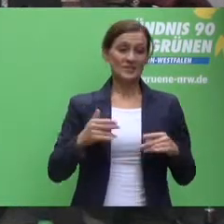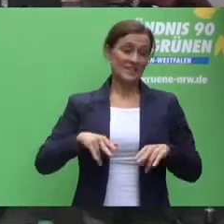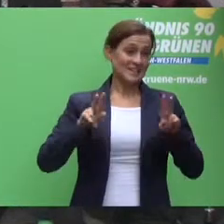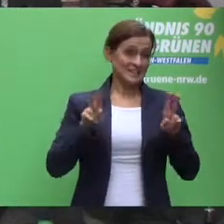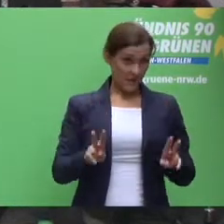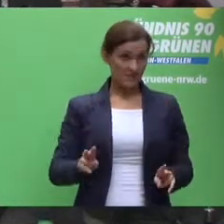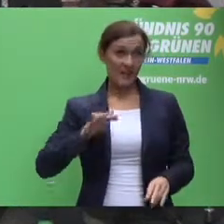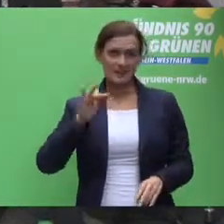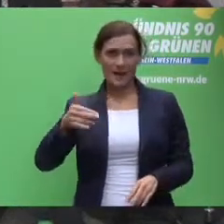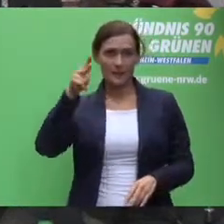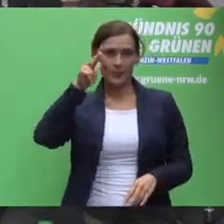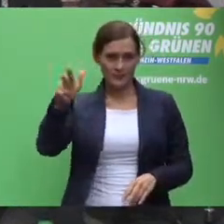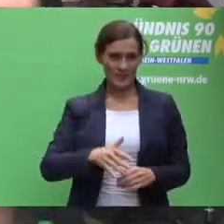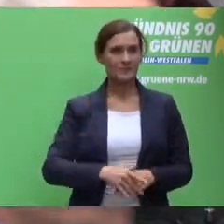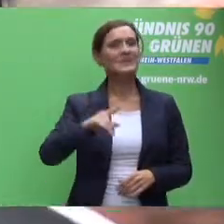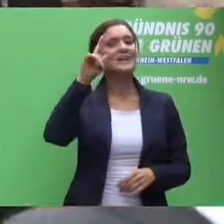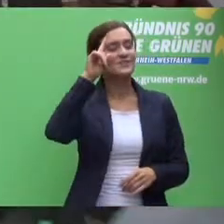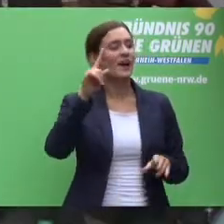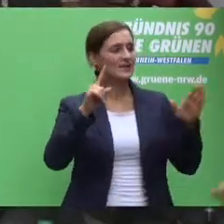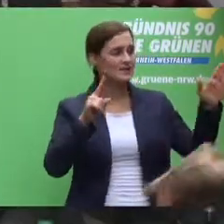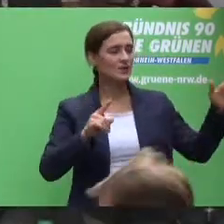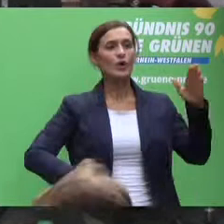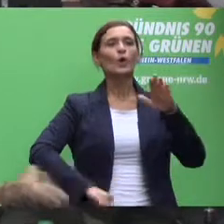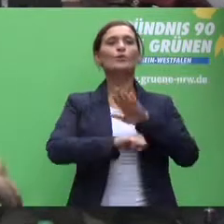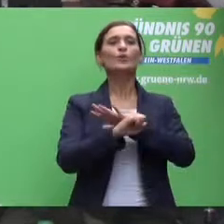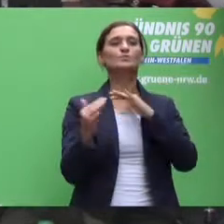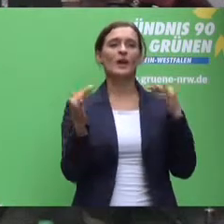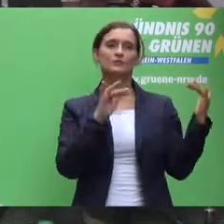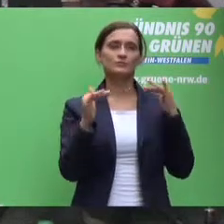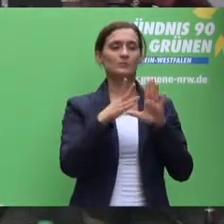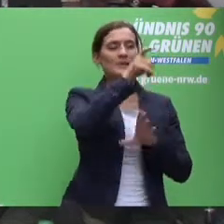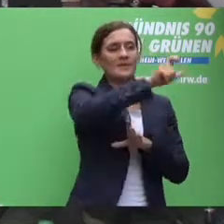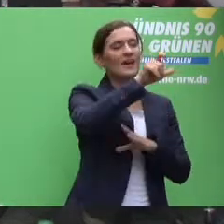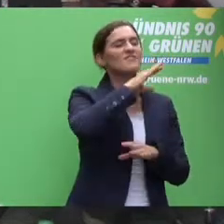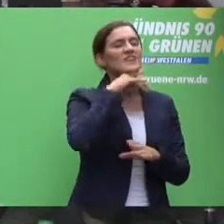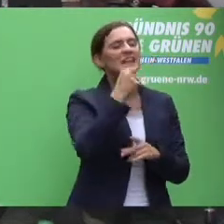meine Damen und Herren, ich weiß, dass Fußballspieler viel Geld verdienen.